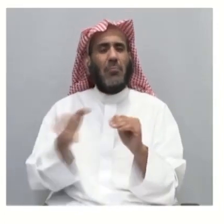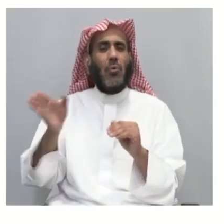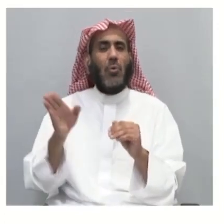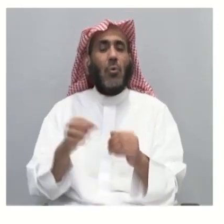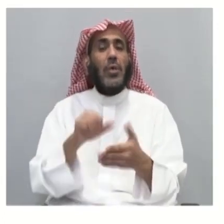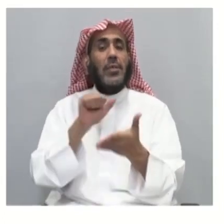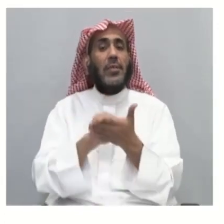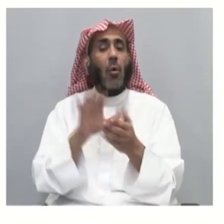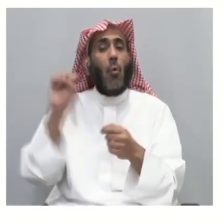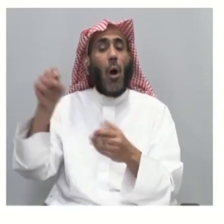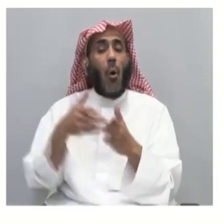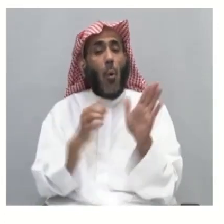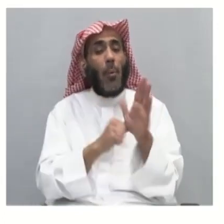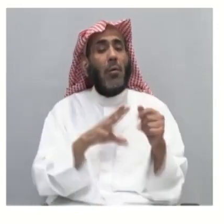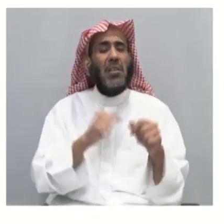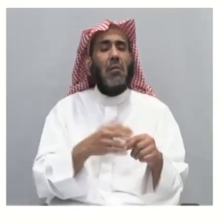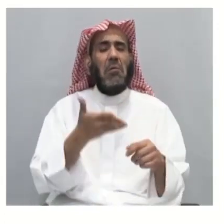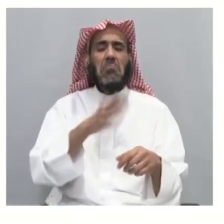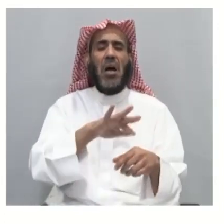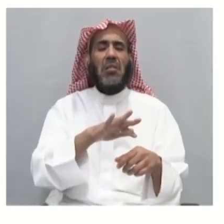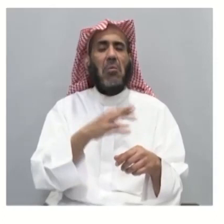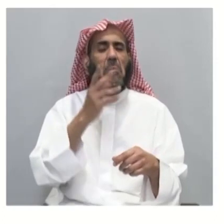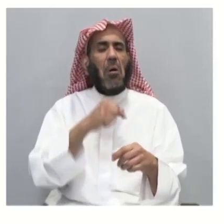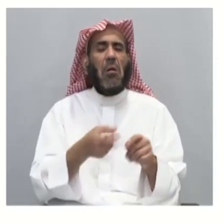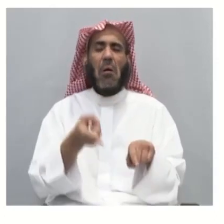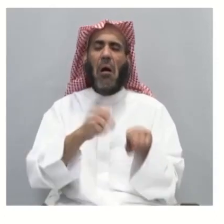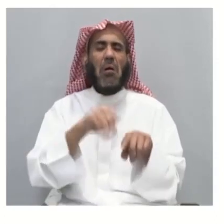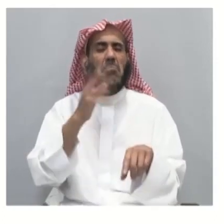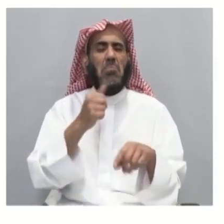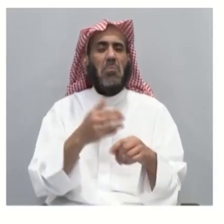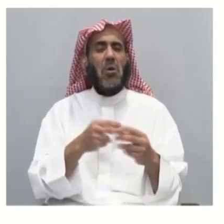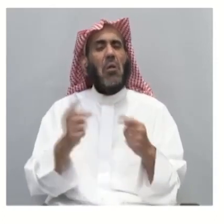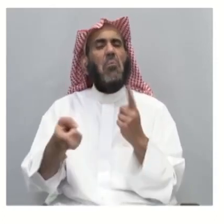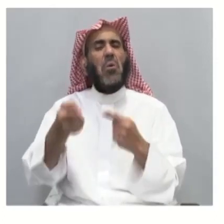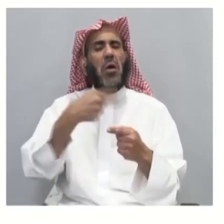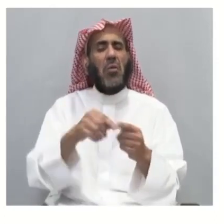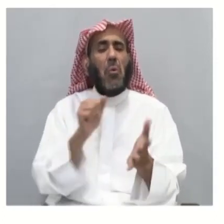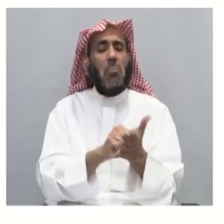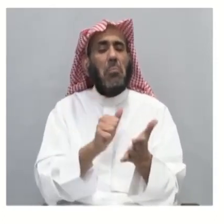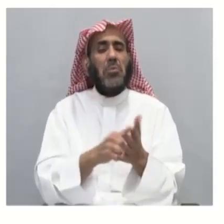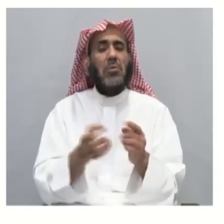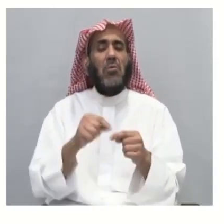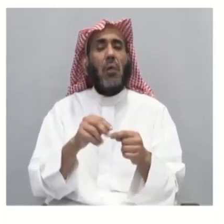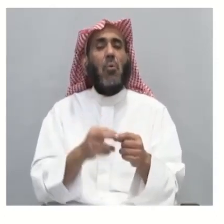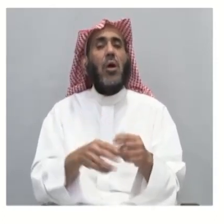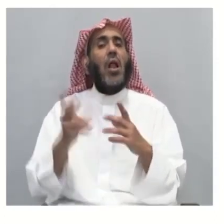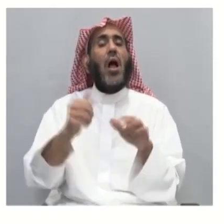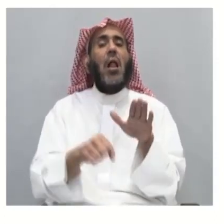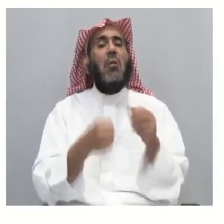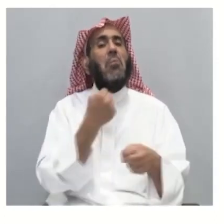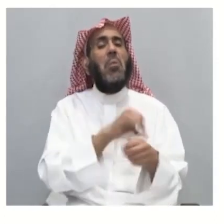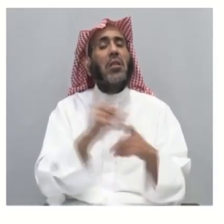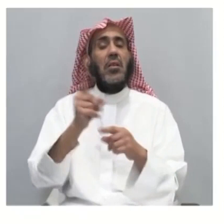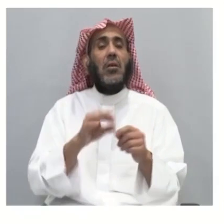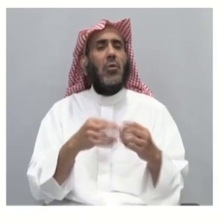صاحب المنزل فقد مات ولم يكن له اقارب كي يرثوا المنزل الذي ذهب الى البلديه اشتكى